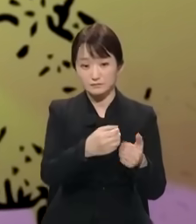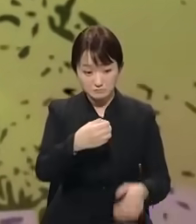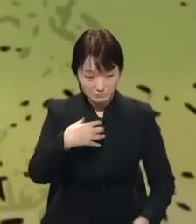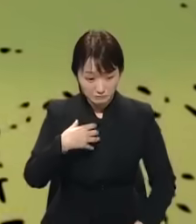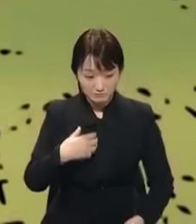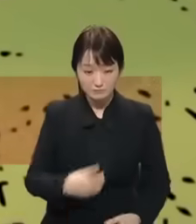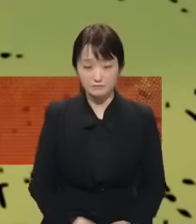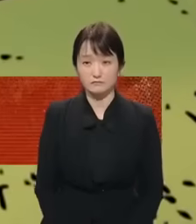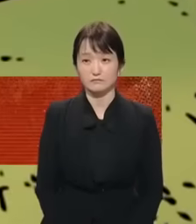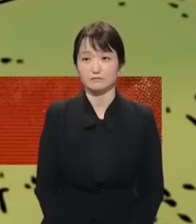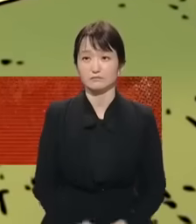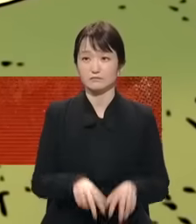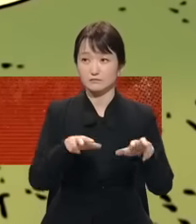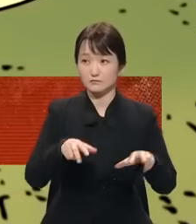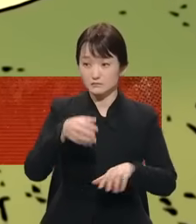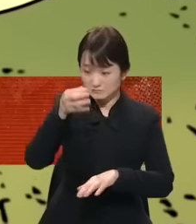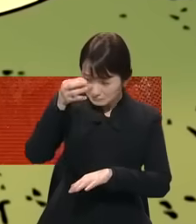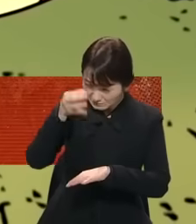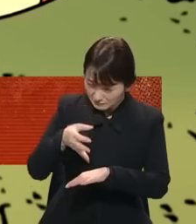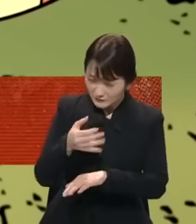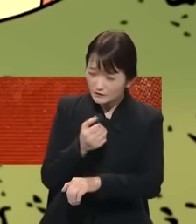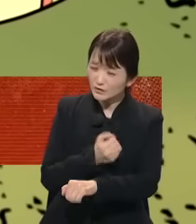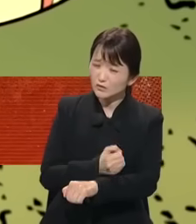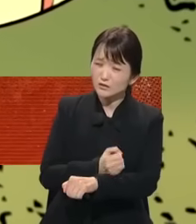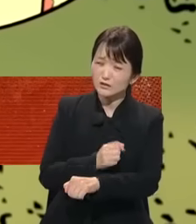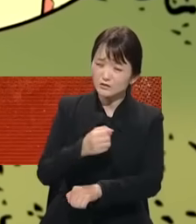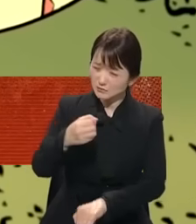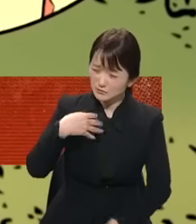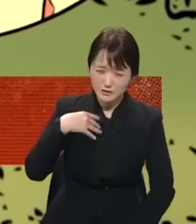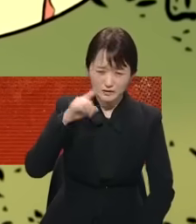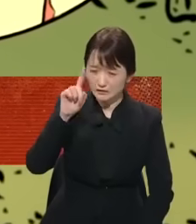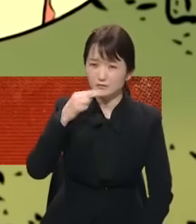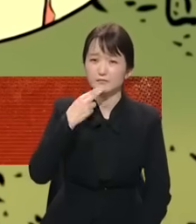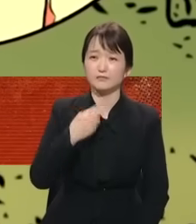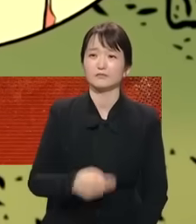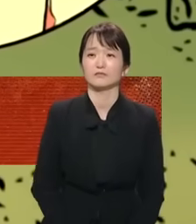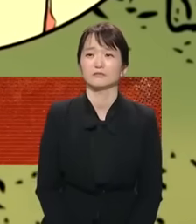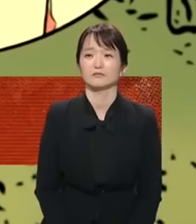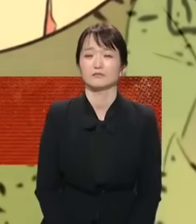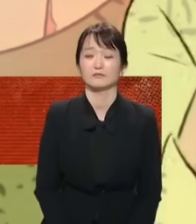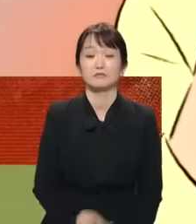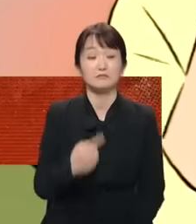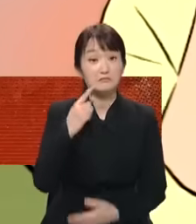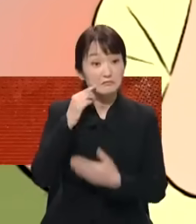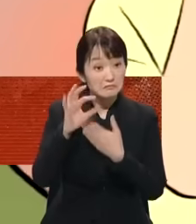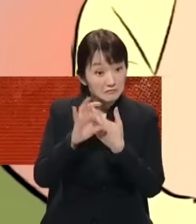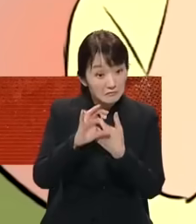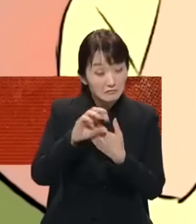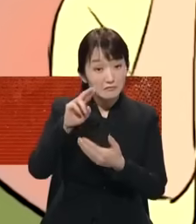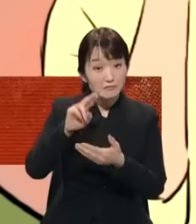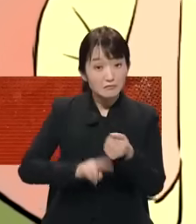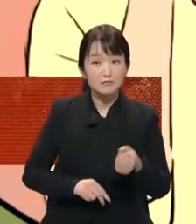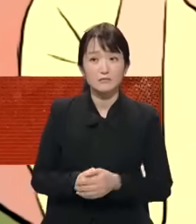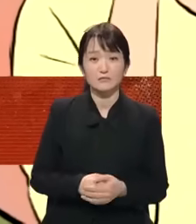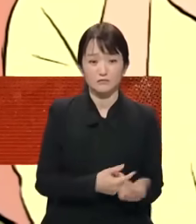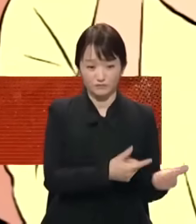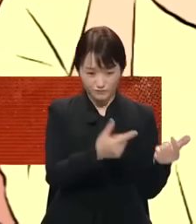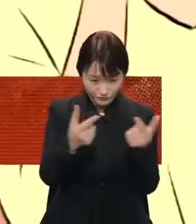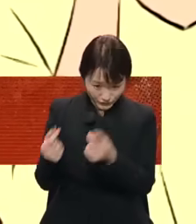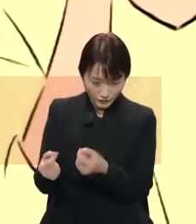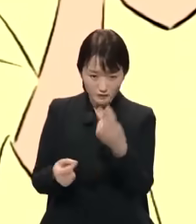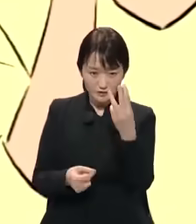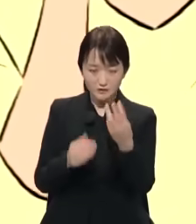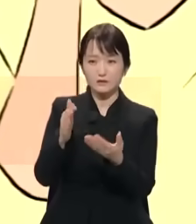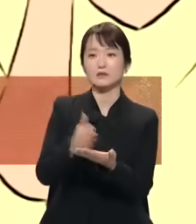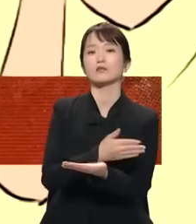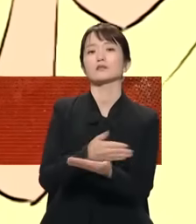하고 지금도 미안하다, 뭐 수고했다 이런 얘기 한마디도 없는 거죠. 그냥 만약에 처분을 한다면 공평하게 이거는 셋이